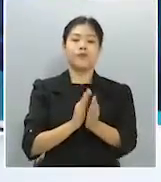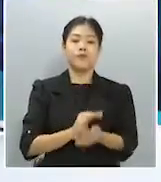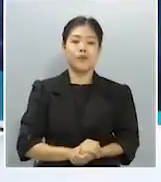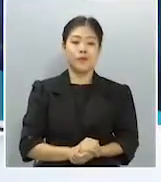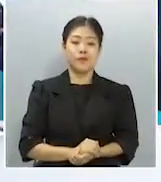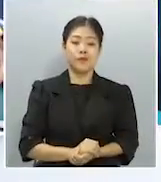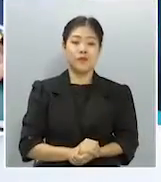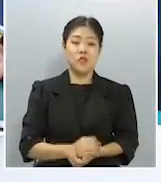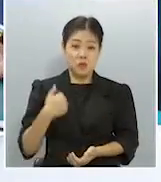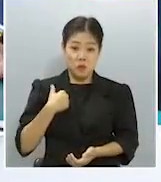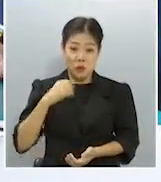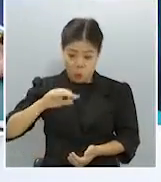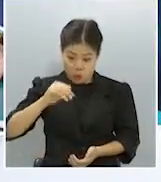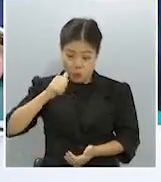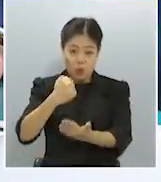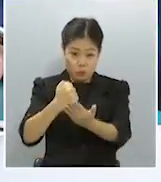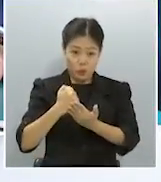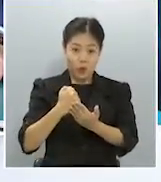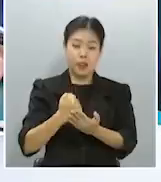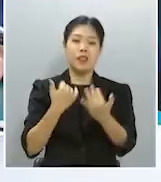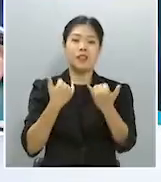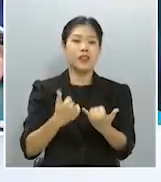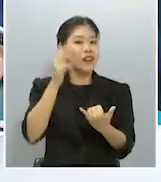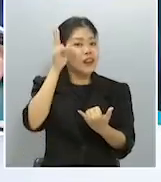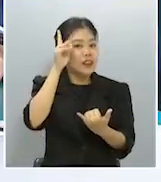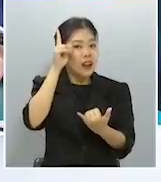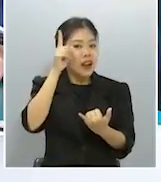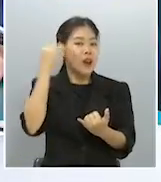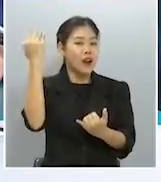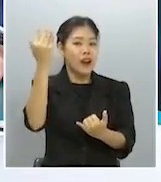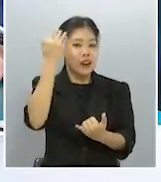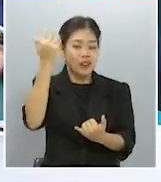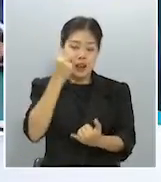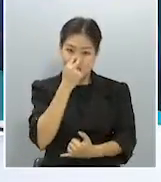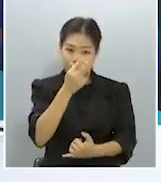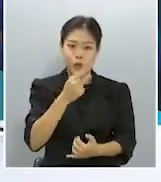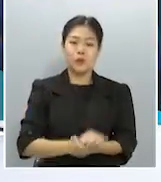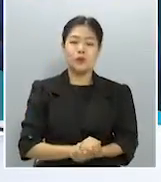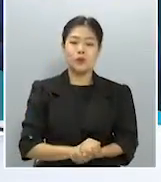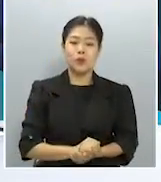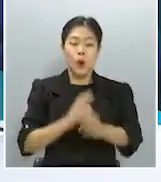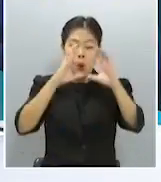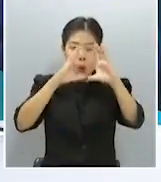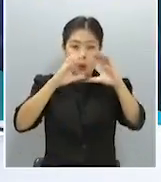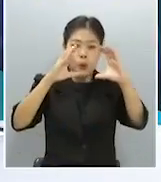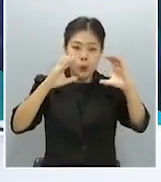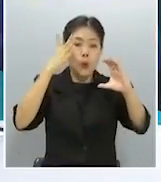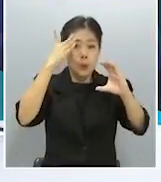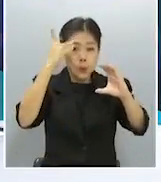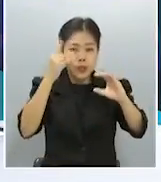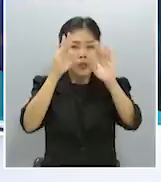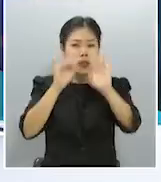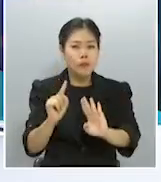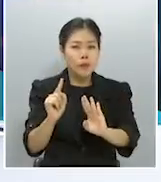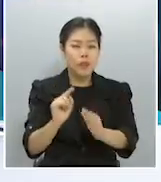แล้วก็ต้องมีโชคช่วยด้วยนะครับช่วงนี้คงจะต้องติดตามเรื่องของสภาพอากาศอย่างใกล้ชิดโดยเฉพาะเรื่องของหมอกควันพรุ่งนี้จะเป็นอย่างไรน